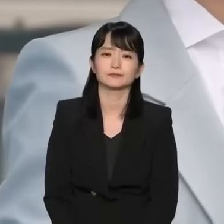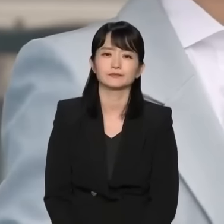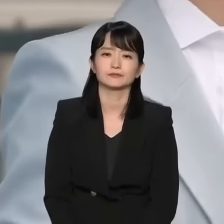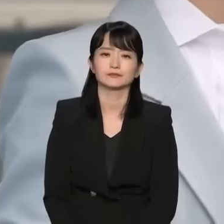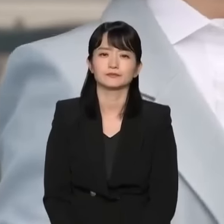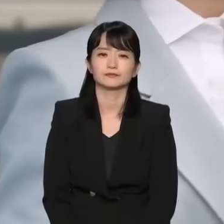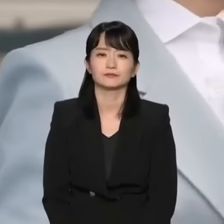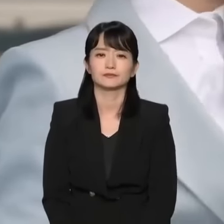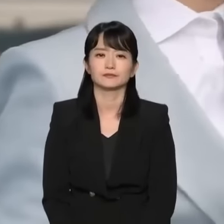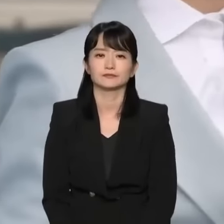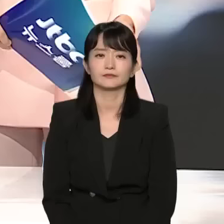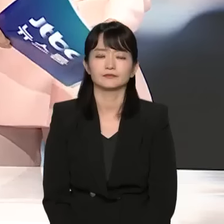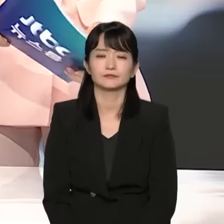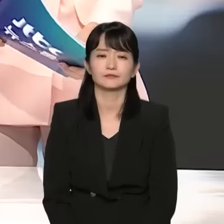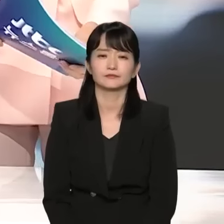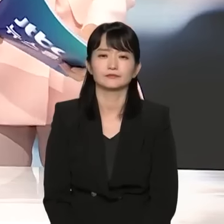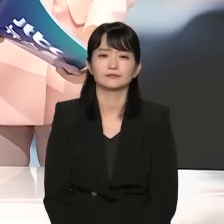박사라입니다.